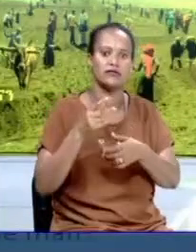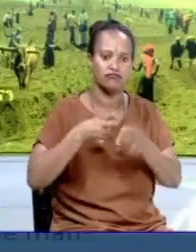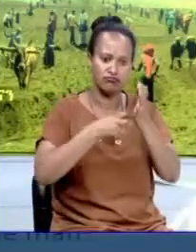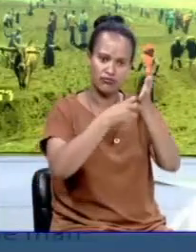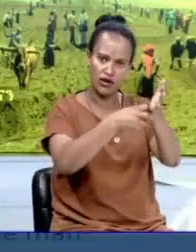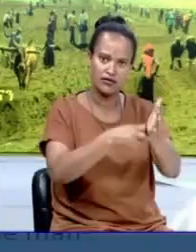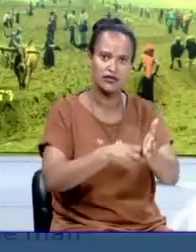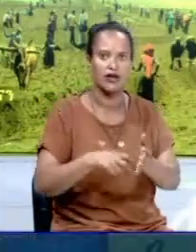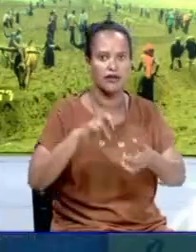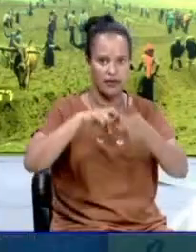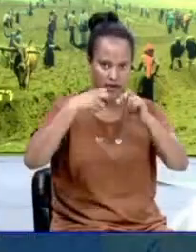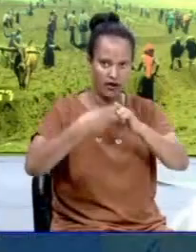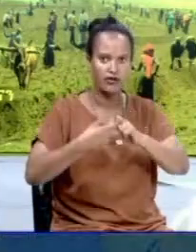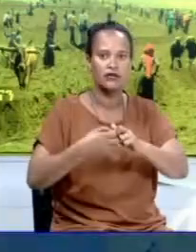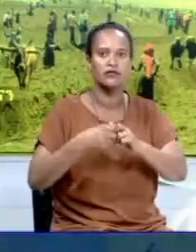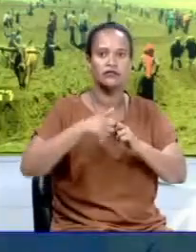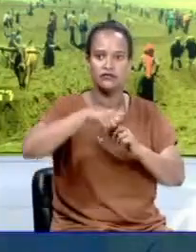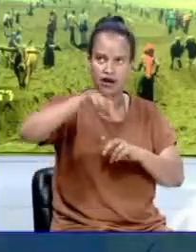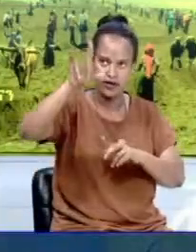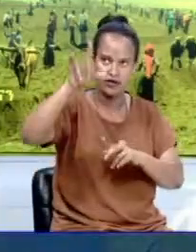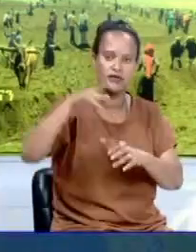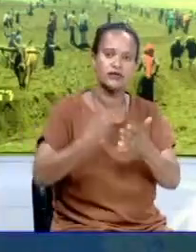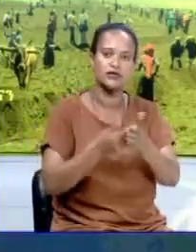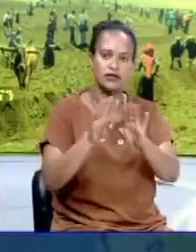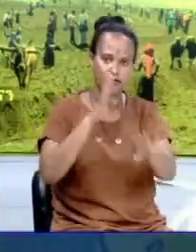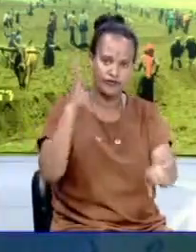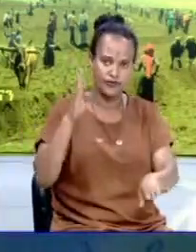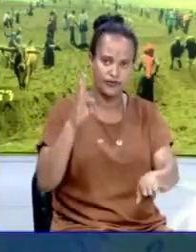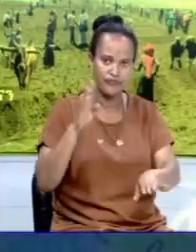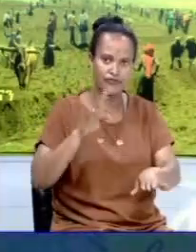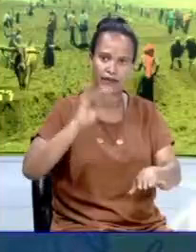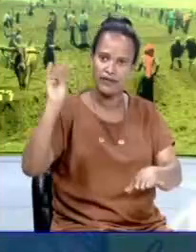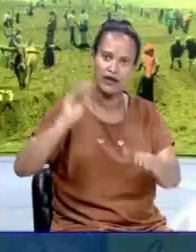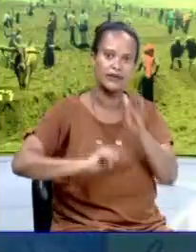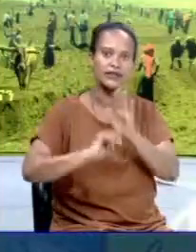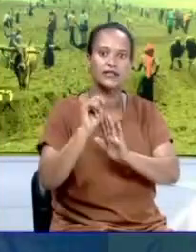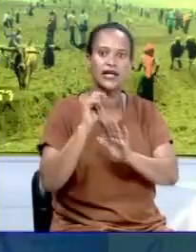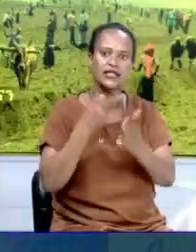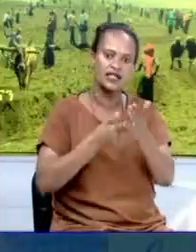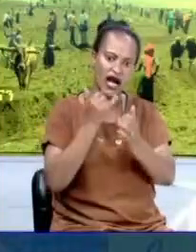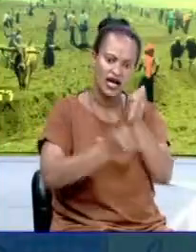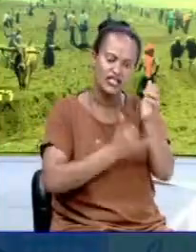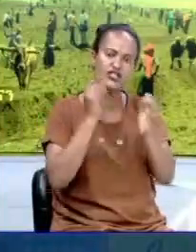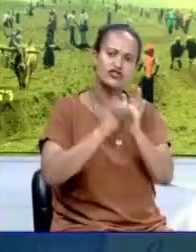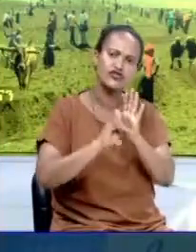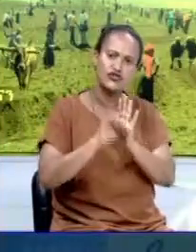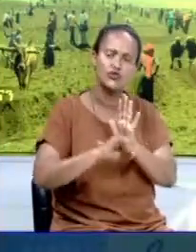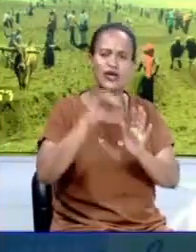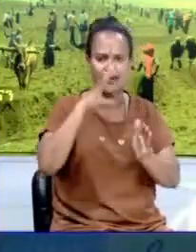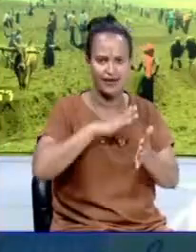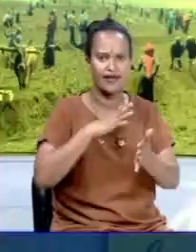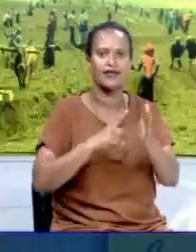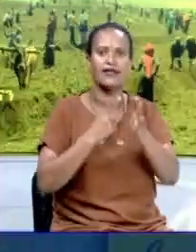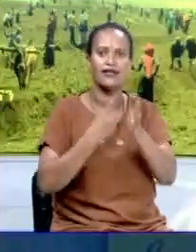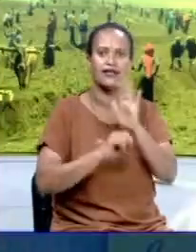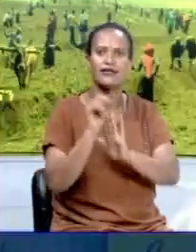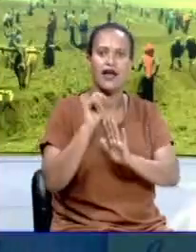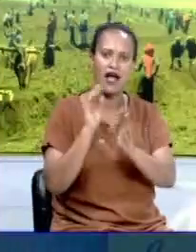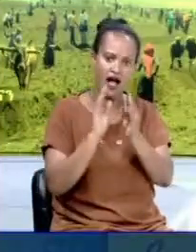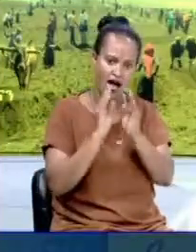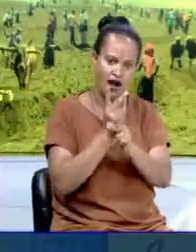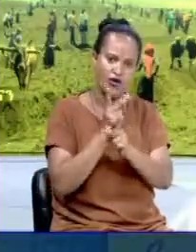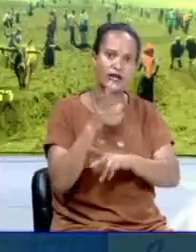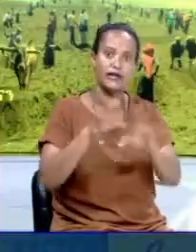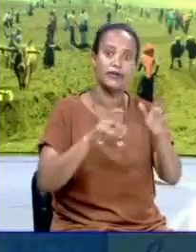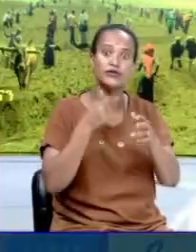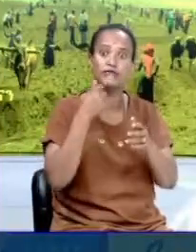መጓዓዝያን ምድርን ኣየርን ንግድን ክኸፈቱን ኣብ ምዕራብ ትግራይን ኣብ መላእ እዛ ሃገር ዝጭፍጨፉ ዘለዉ ደቂ ትግራይ ህፁፅ ሓለዋ ክግበርን